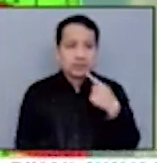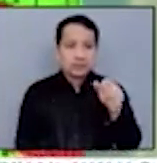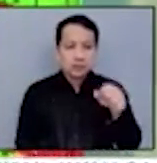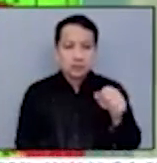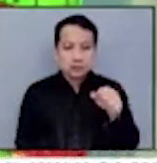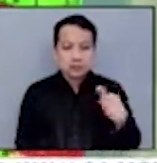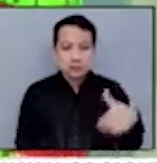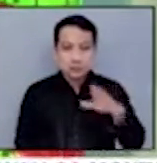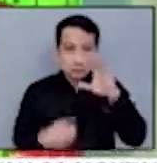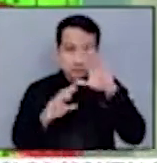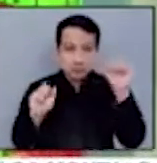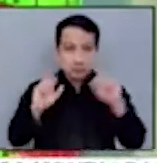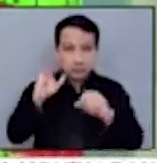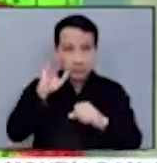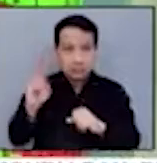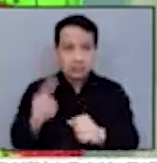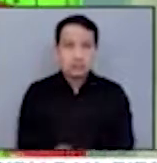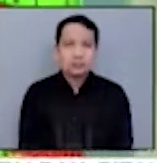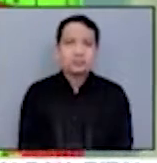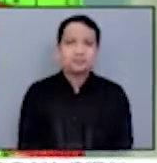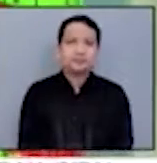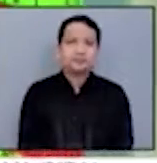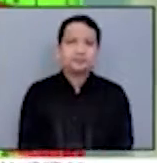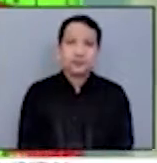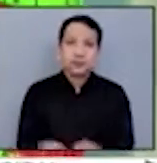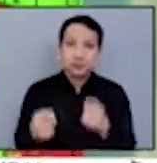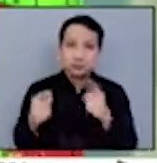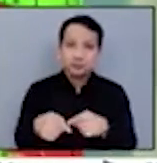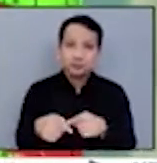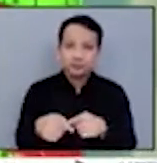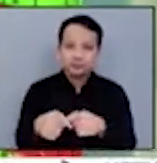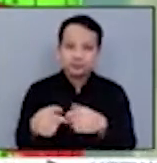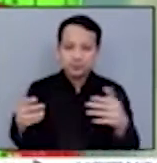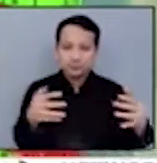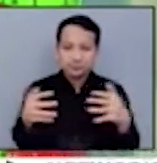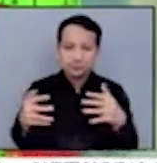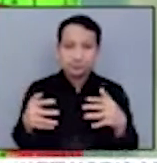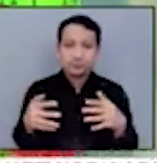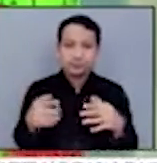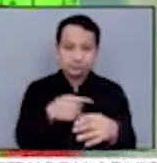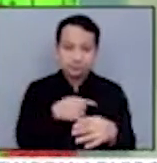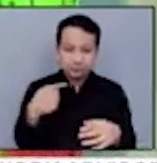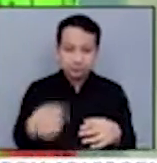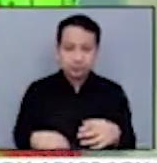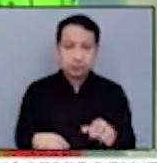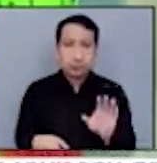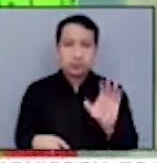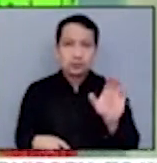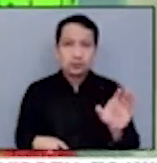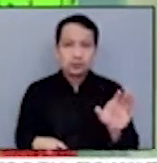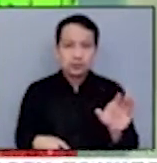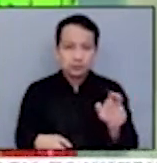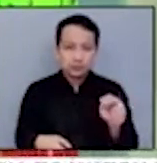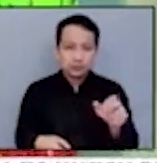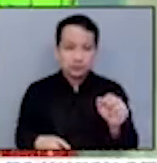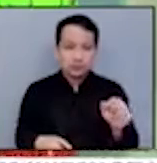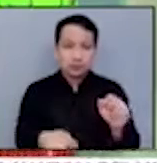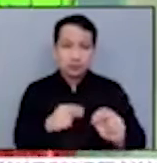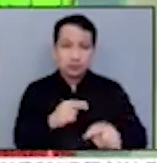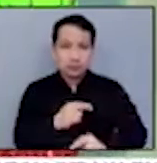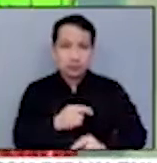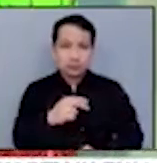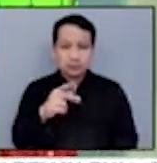R. Marcos Jr. kasunod ang insidenteng kinasangkutan ng Chinese Coast Guard at Naval Station ng Pilipinas sa Pag-asa